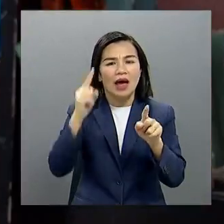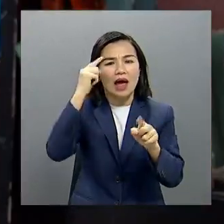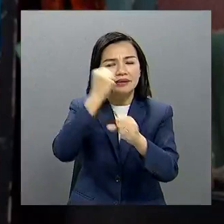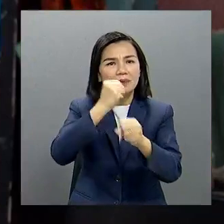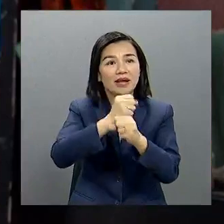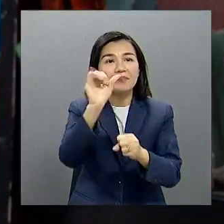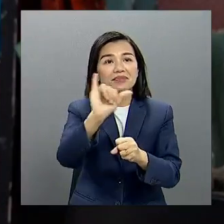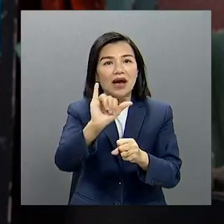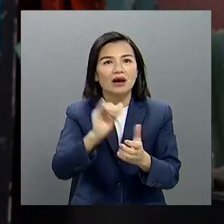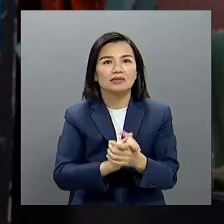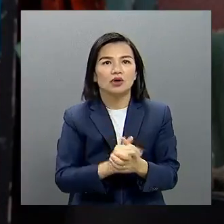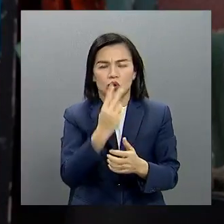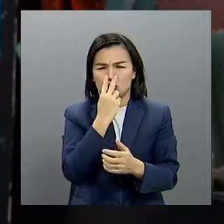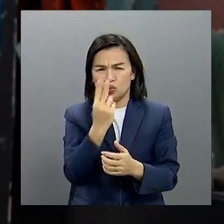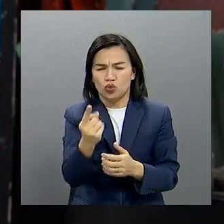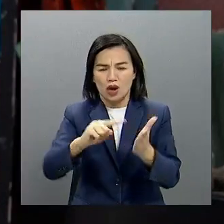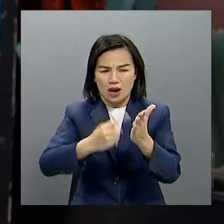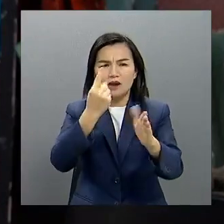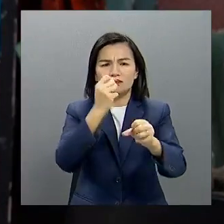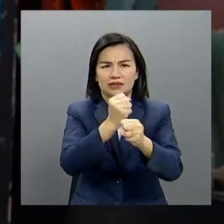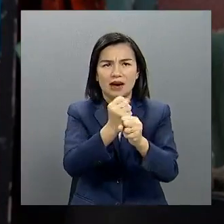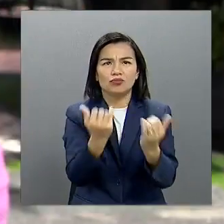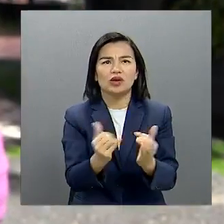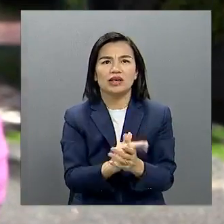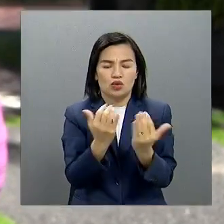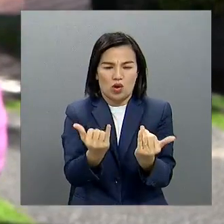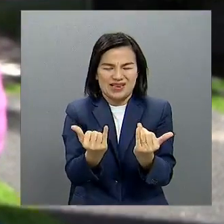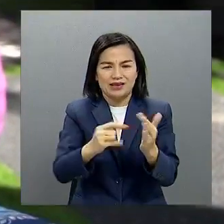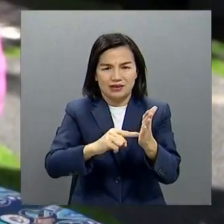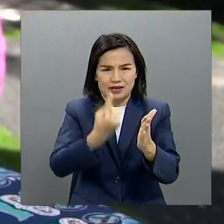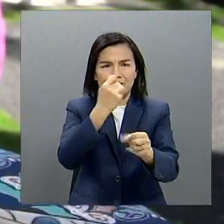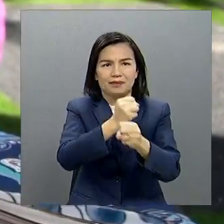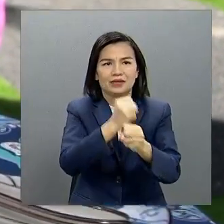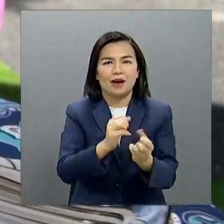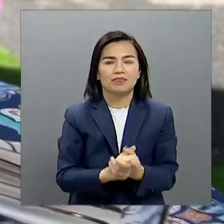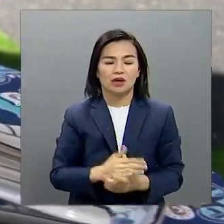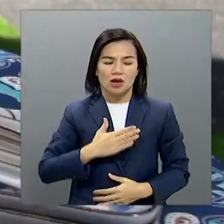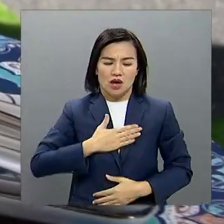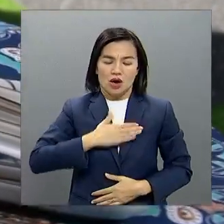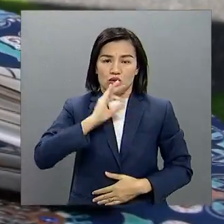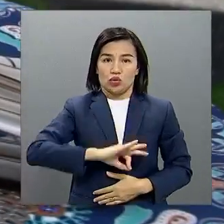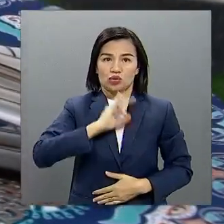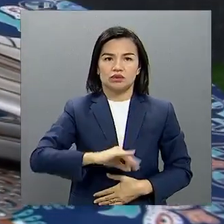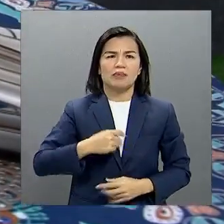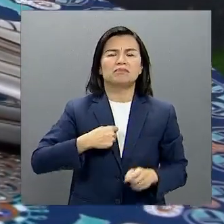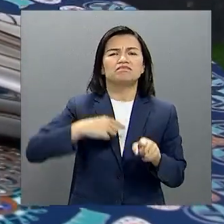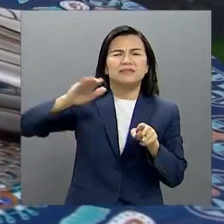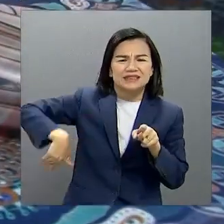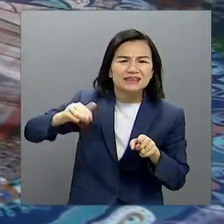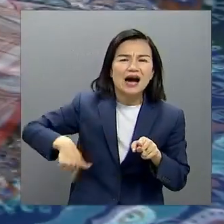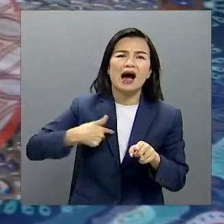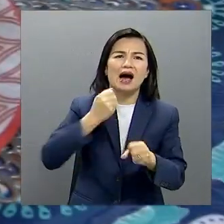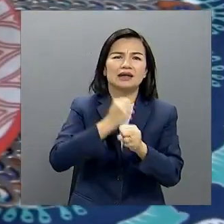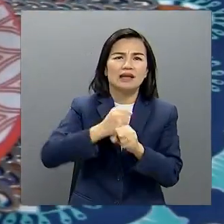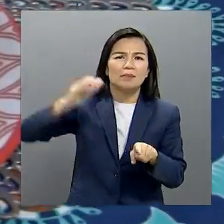ว่าให้เริ่มเลยตั้งแต่วันนี้วินาทีนี้ตัวเองรู้สึกว่าตัวเองเริ่มช้าด้วยซ้ำนะที่มาทำธุรกิจเนี้ยก็ประมา